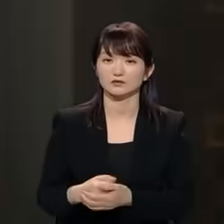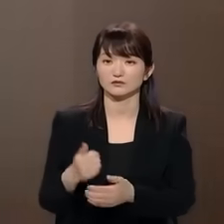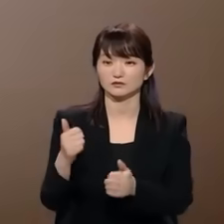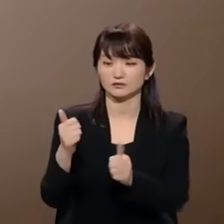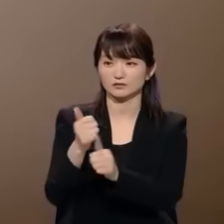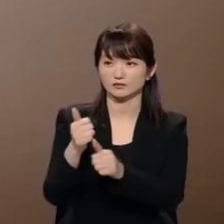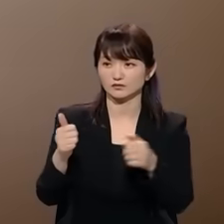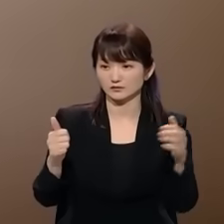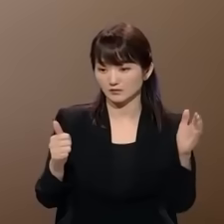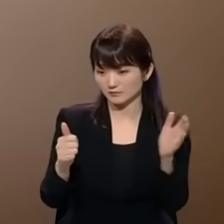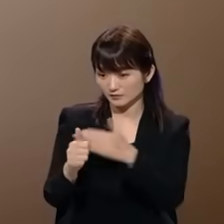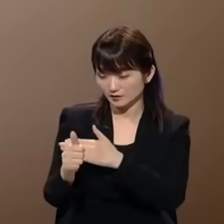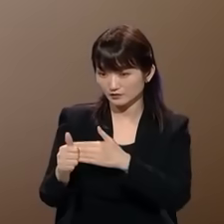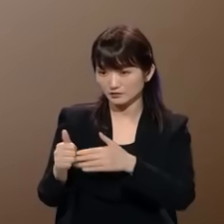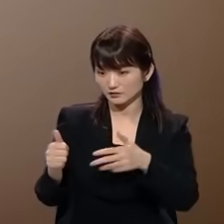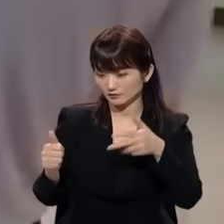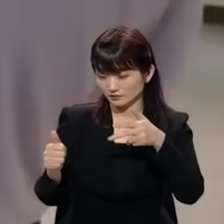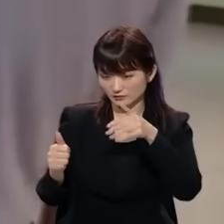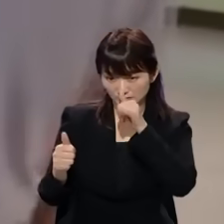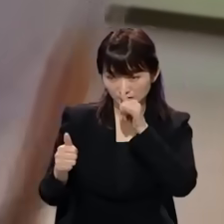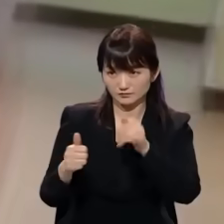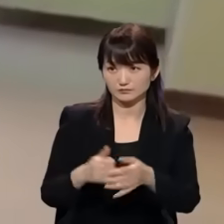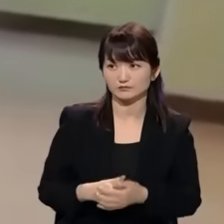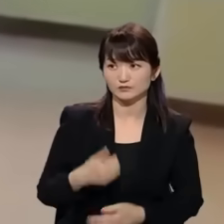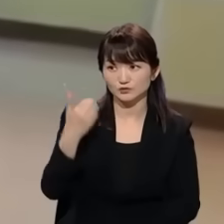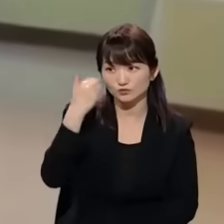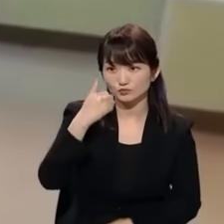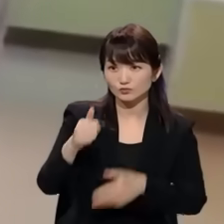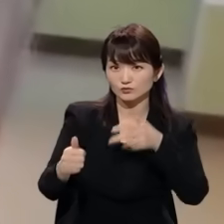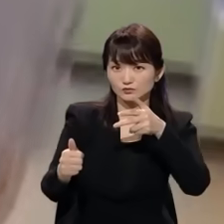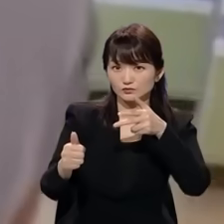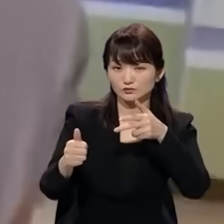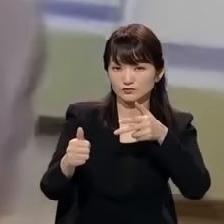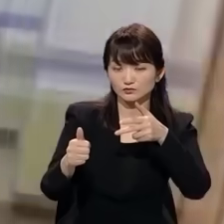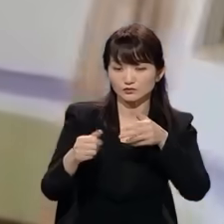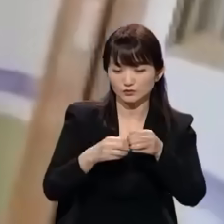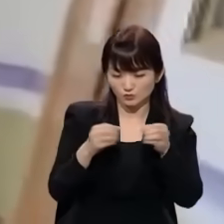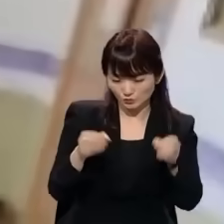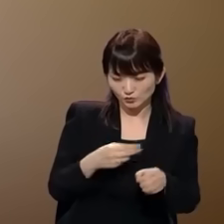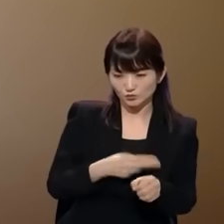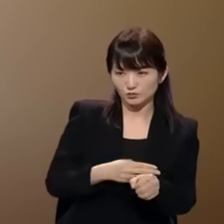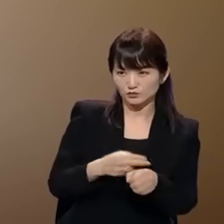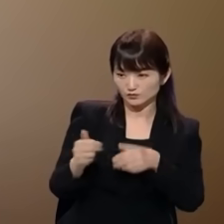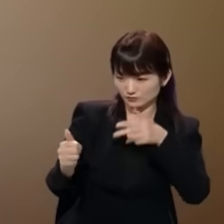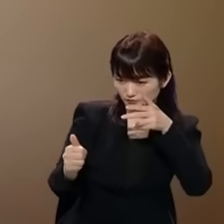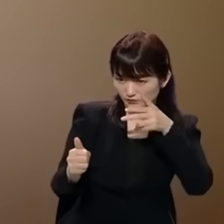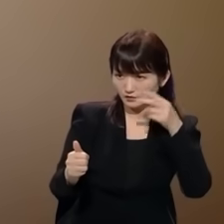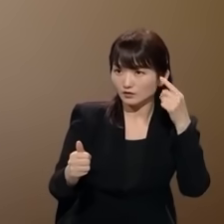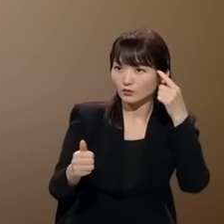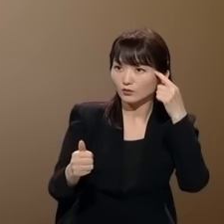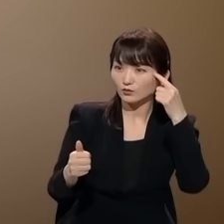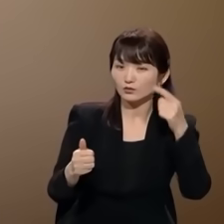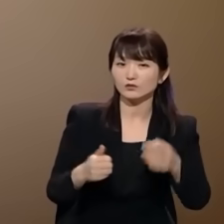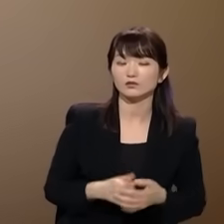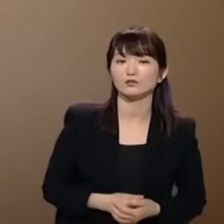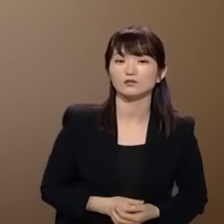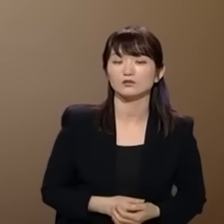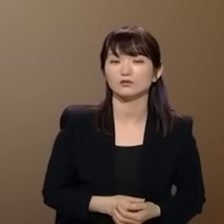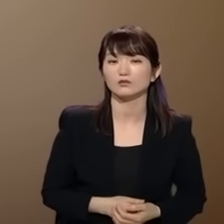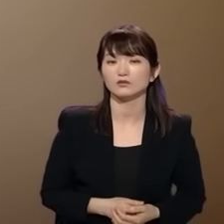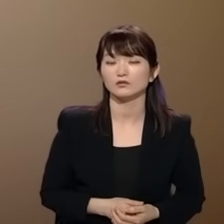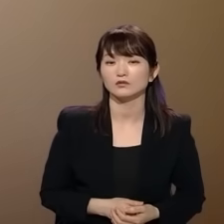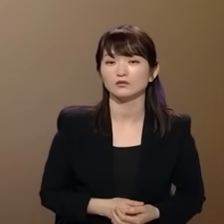이걸 보면 누군가가 저걸 찍고 있습니다. 누가 찍느냐? 동료 교사가 찍는 거예요. 왜? 왜 저걸 찍고